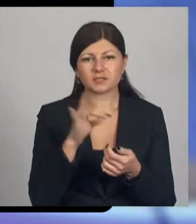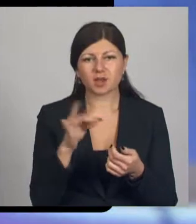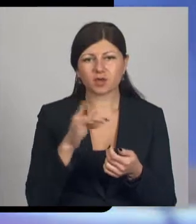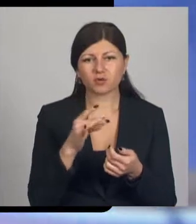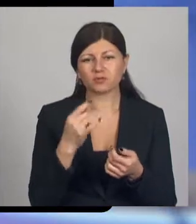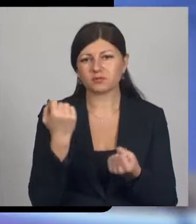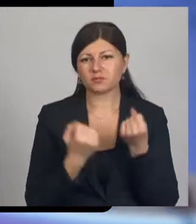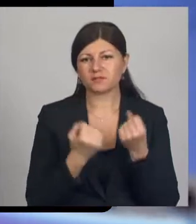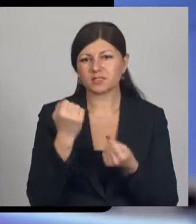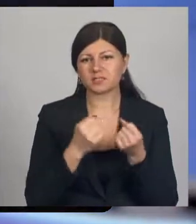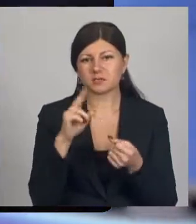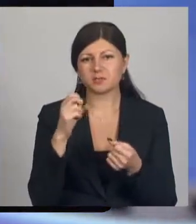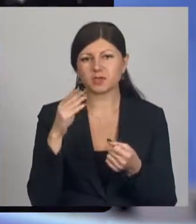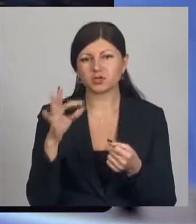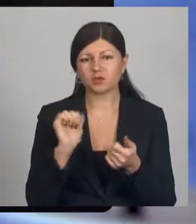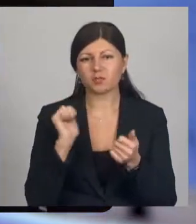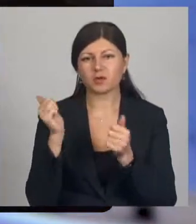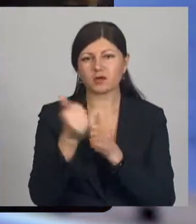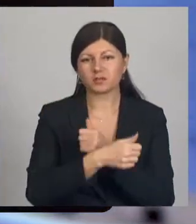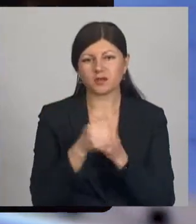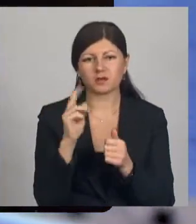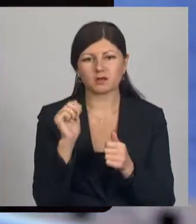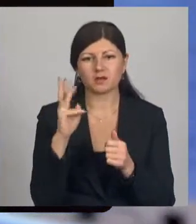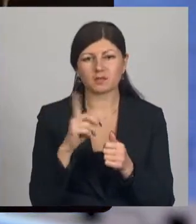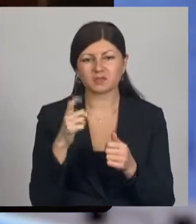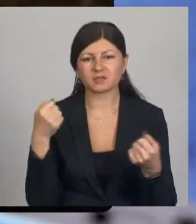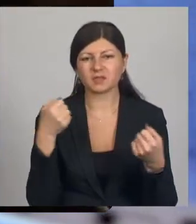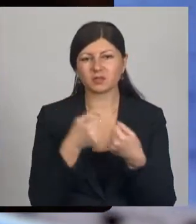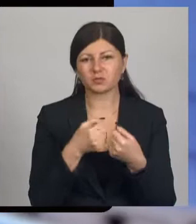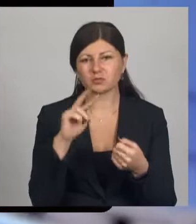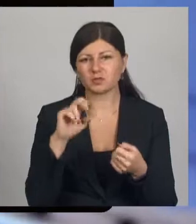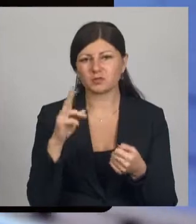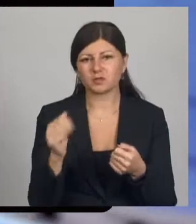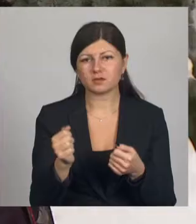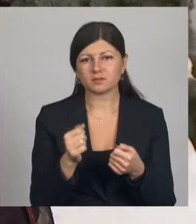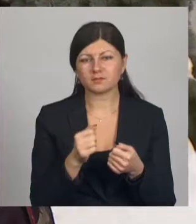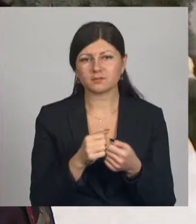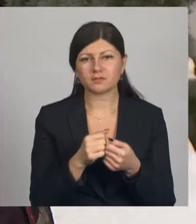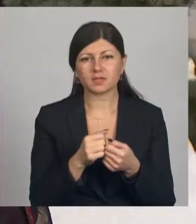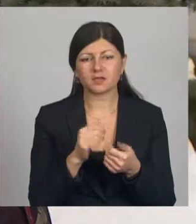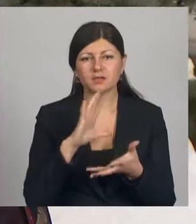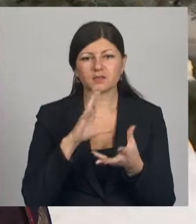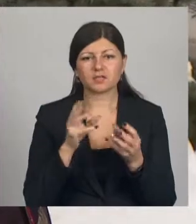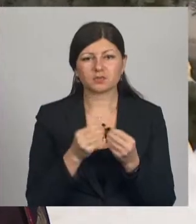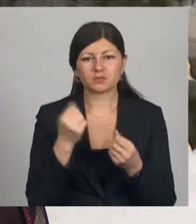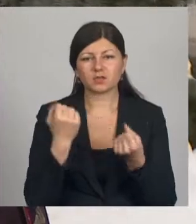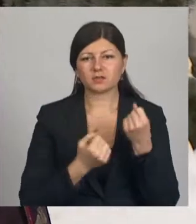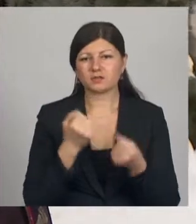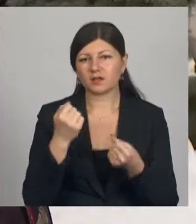«Пежо», обгоняя КАМАЗ, выехал на встречную полосу, где столкнулся с автомобилем «Лада». В результате